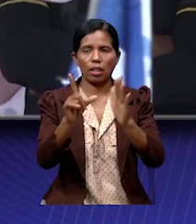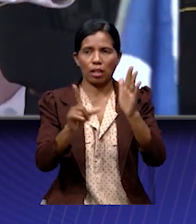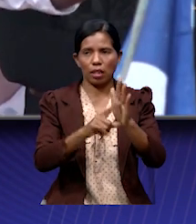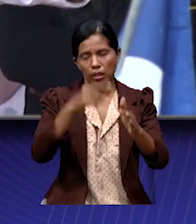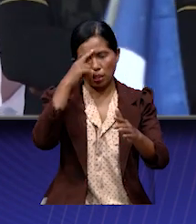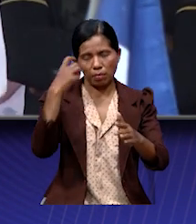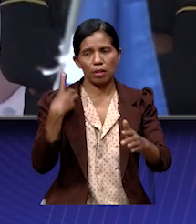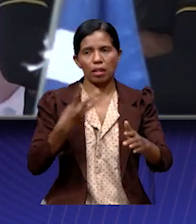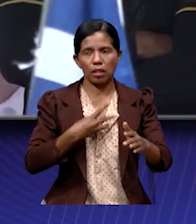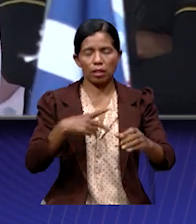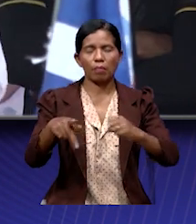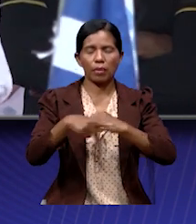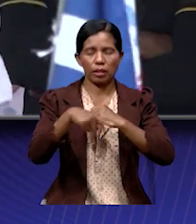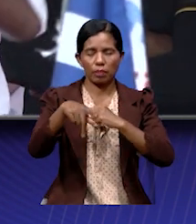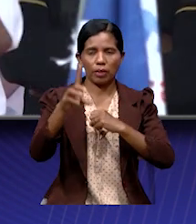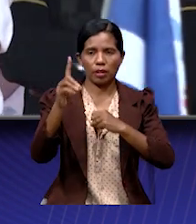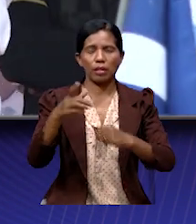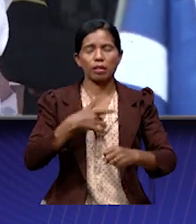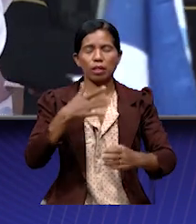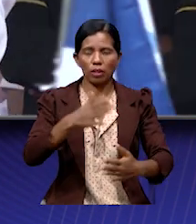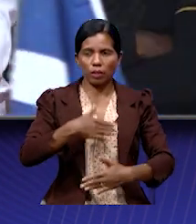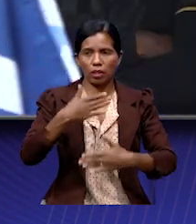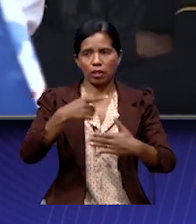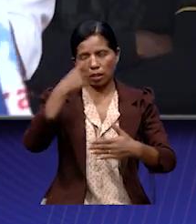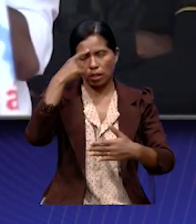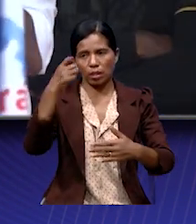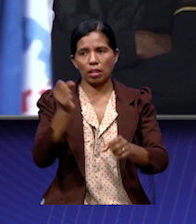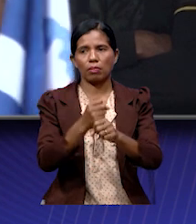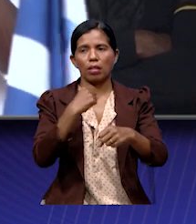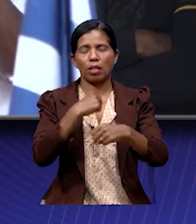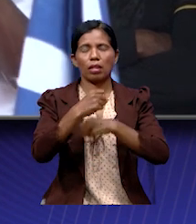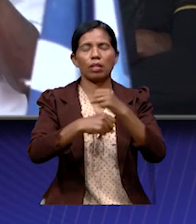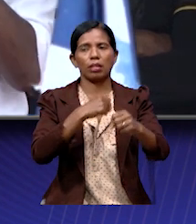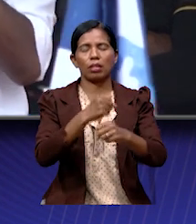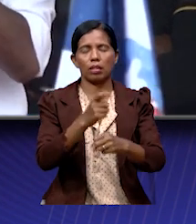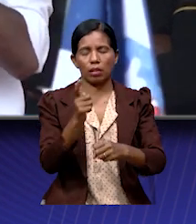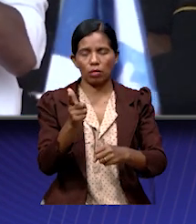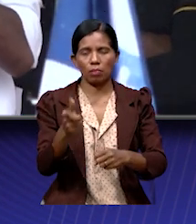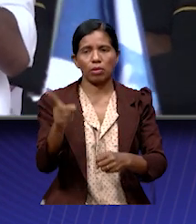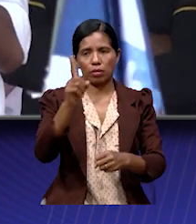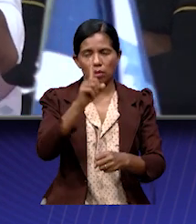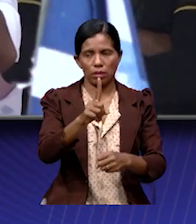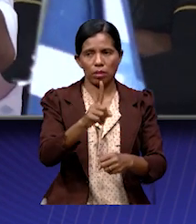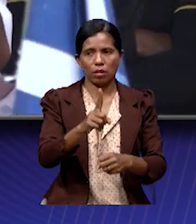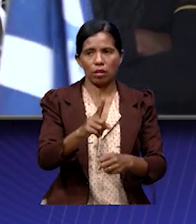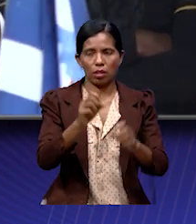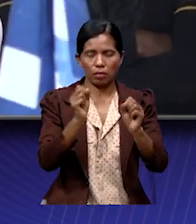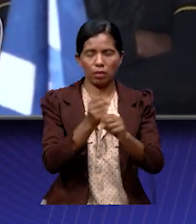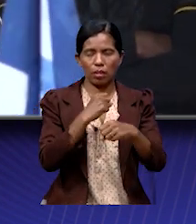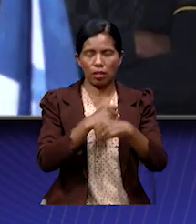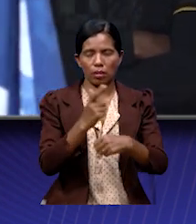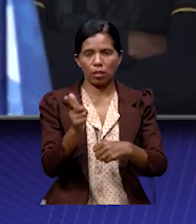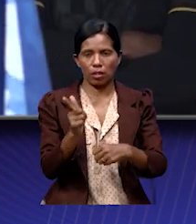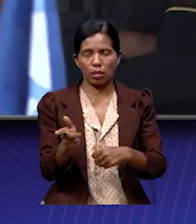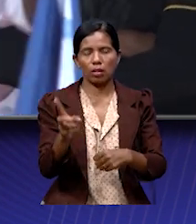Partido Demokratiku mas tengi sente orgulho tambai ta halo tiona tinan rua nulu resinida ia tu ba halo tano na tinan rua